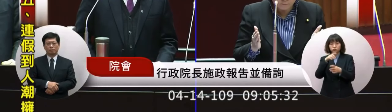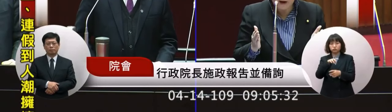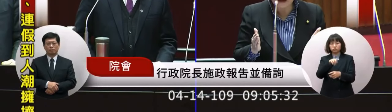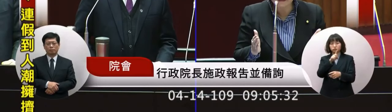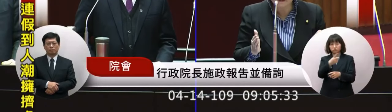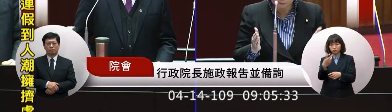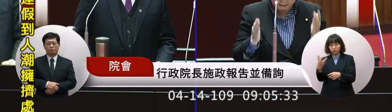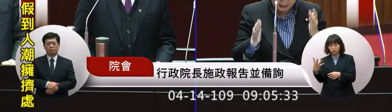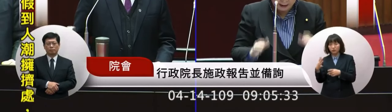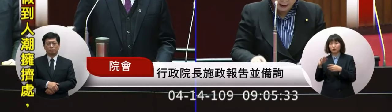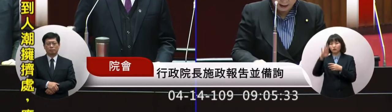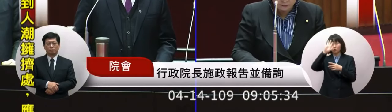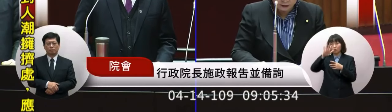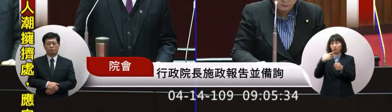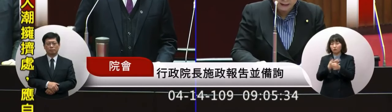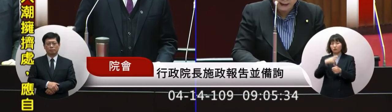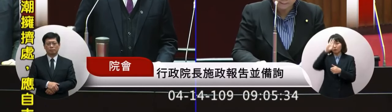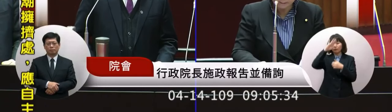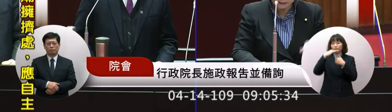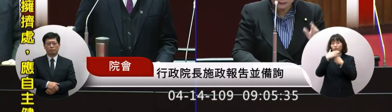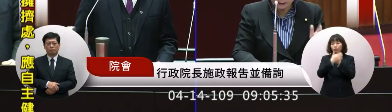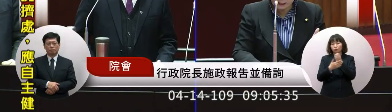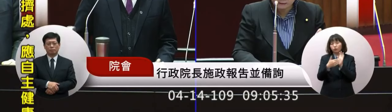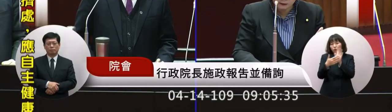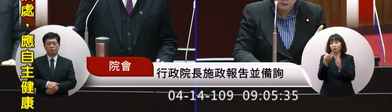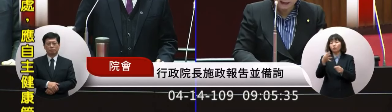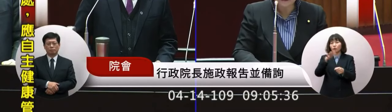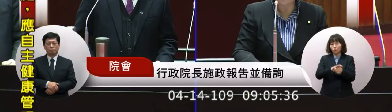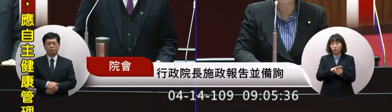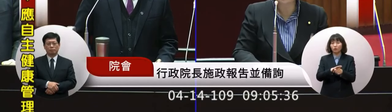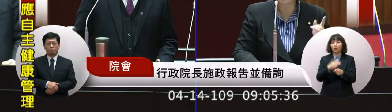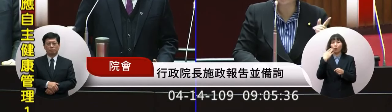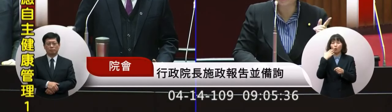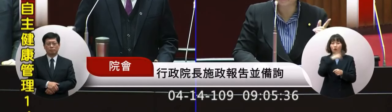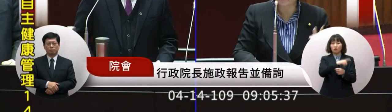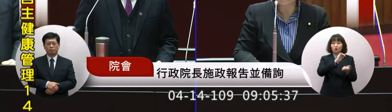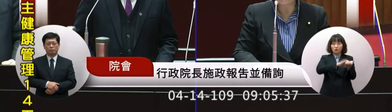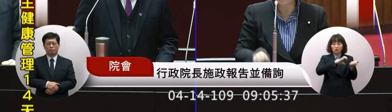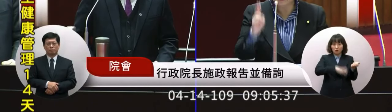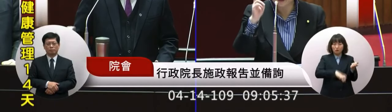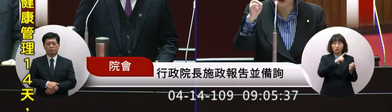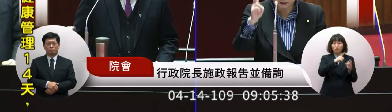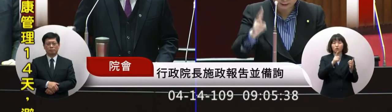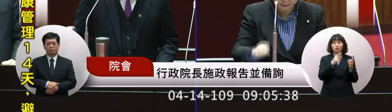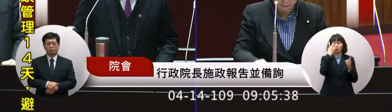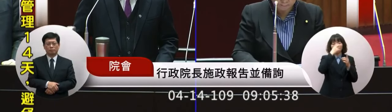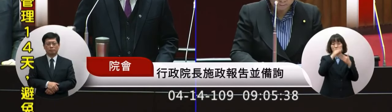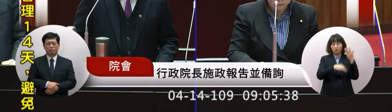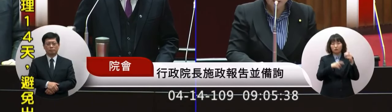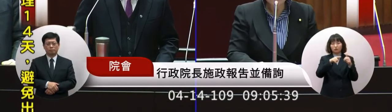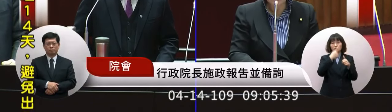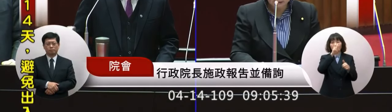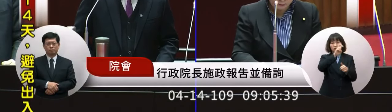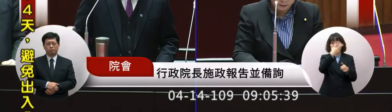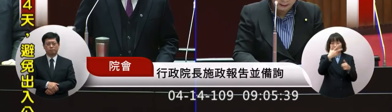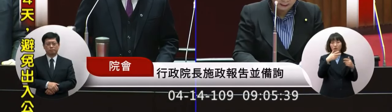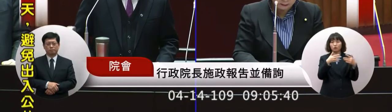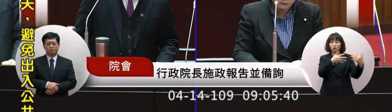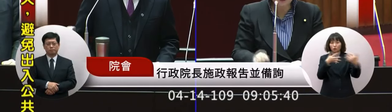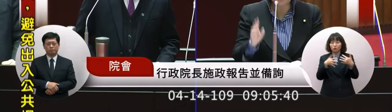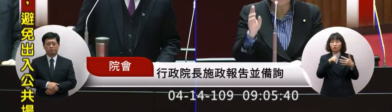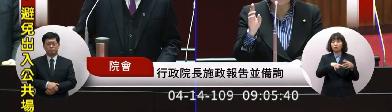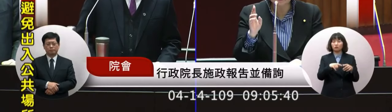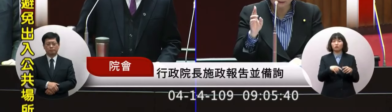还有防疫的补偿。还有呢，我们看医疗机构感染管制的 Q&A 第二十七条，就针